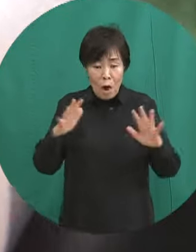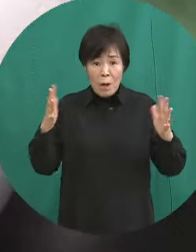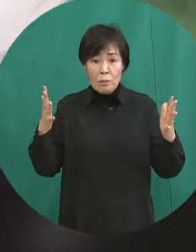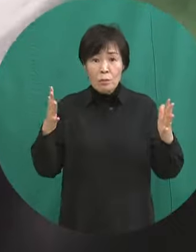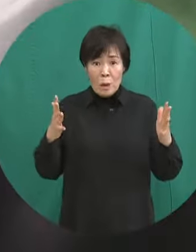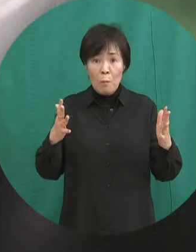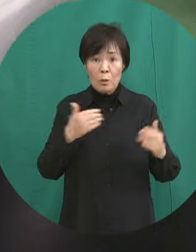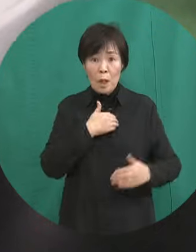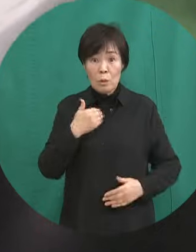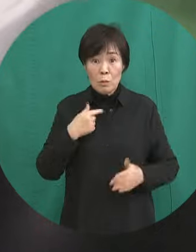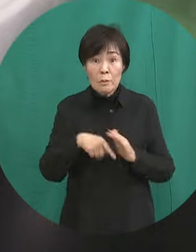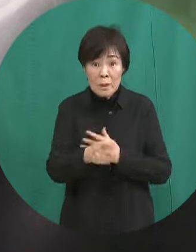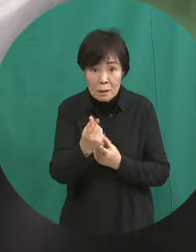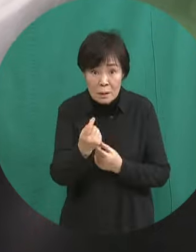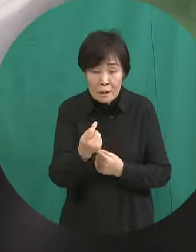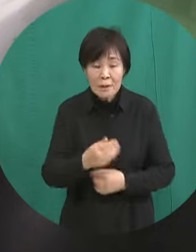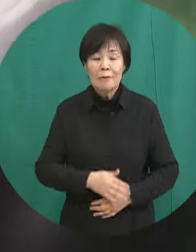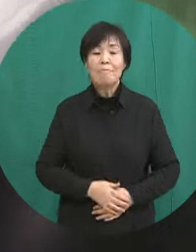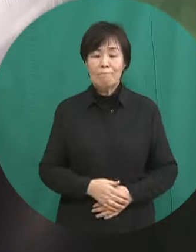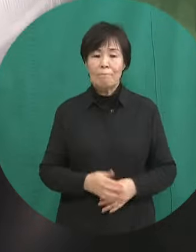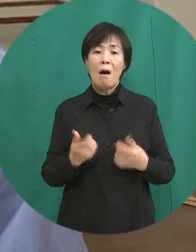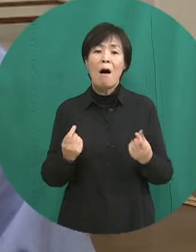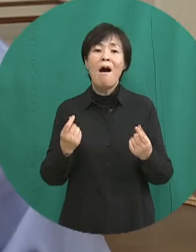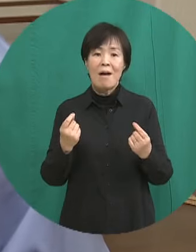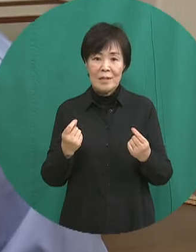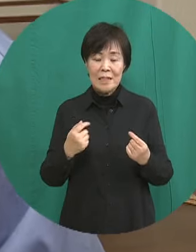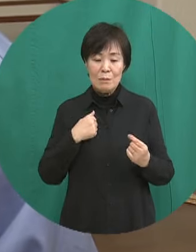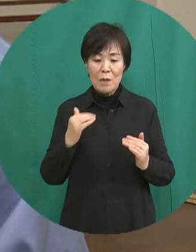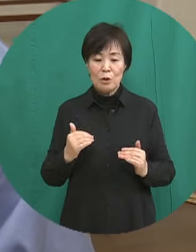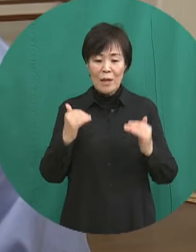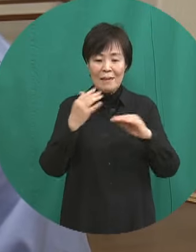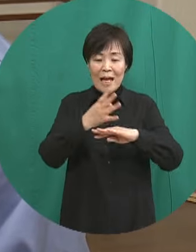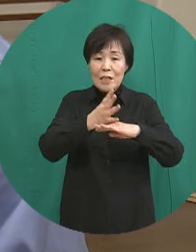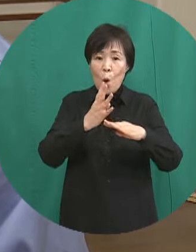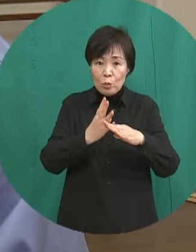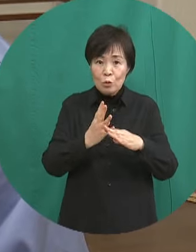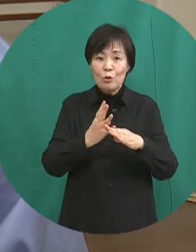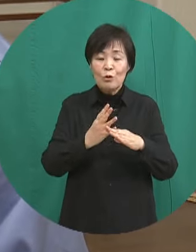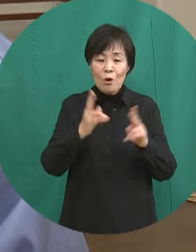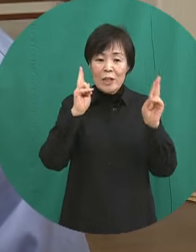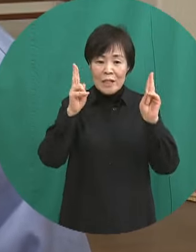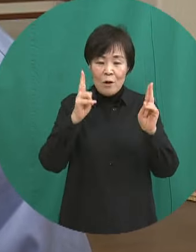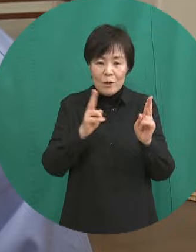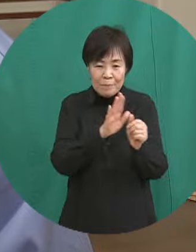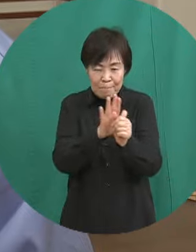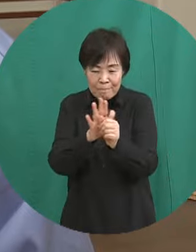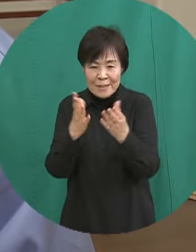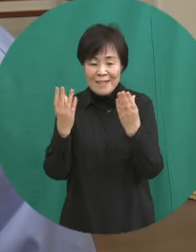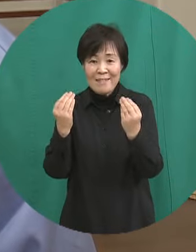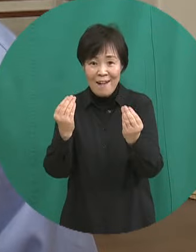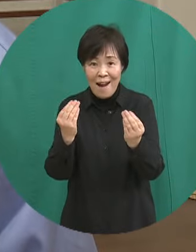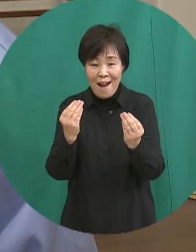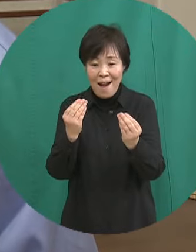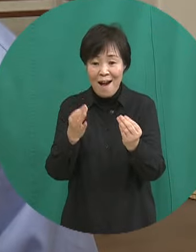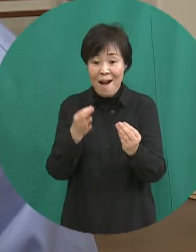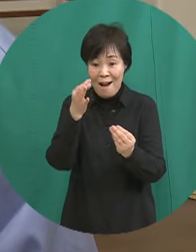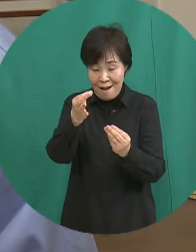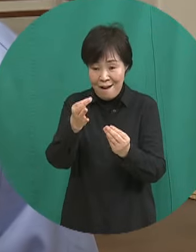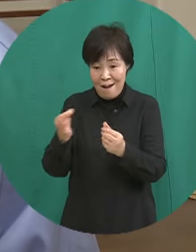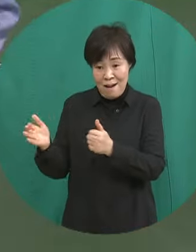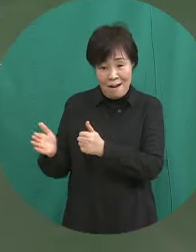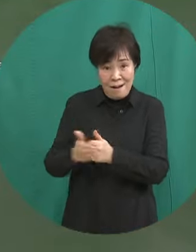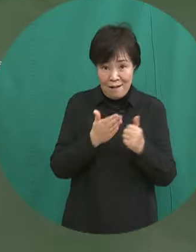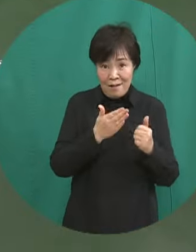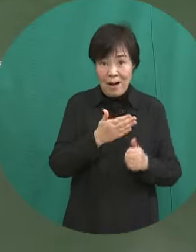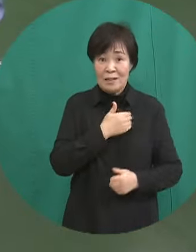全国の学生さんがこの制度を利用できるということですか？はい、 自分が育った四国の企業に貢献しながら奨学金 の返